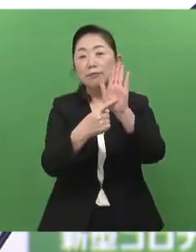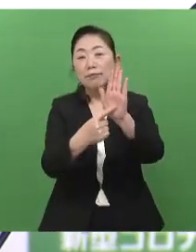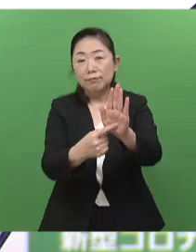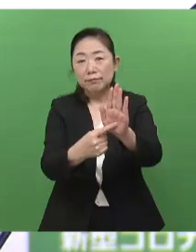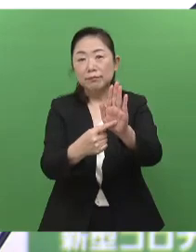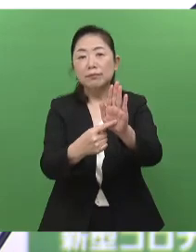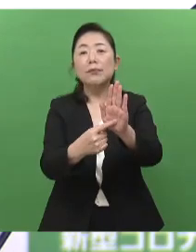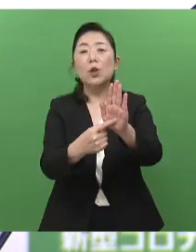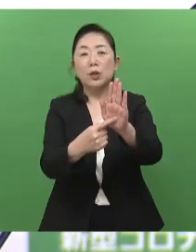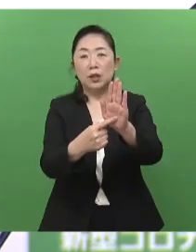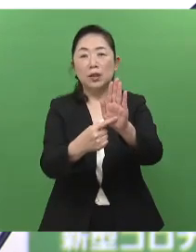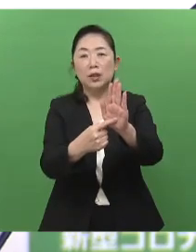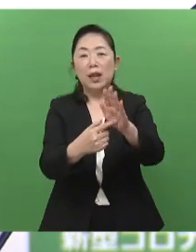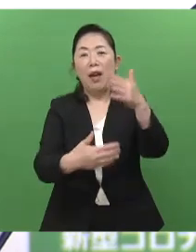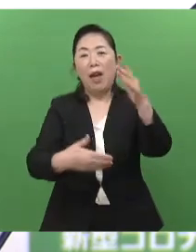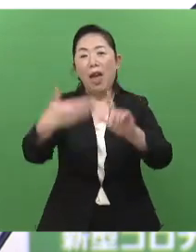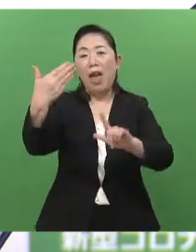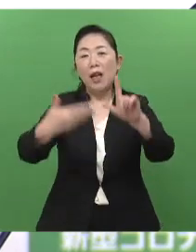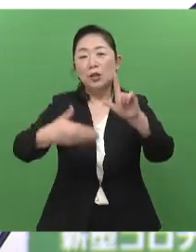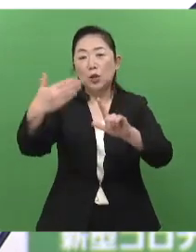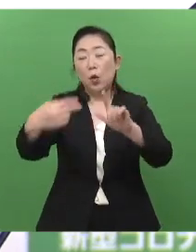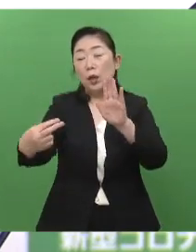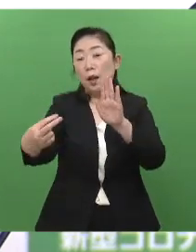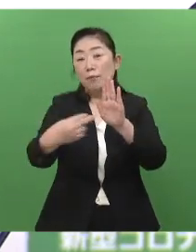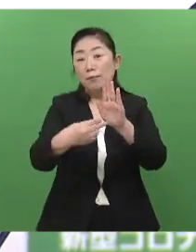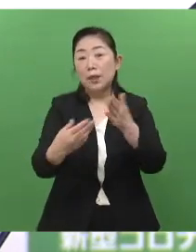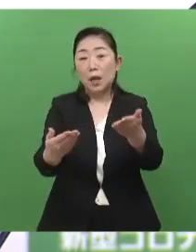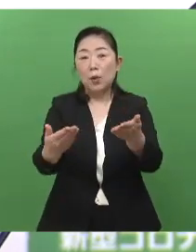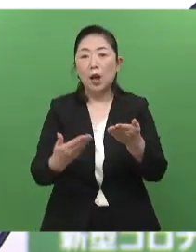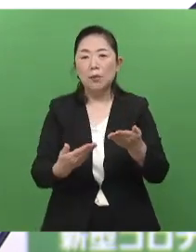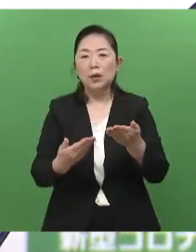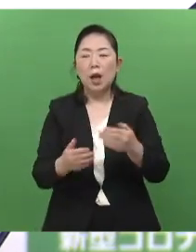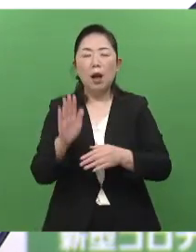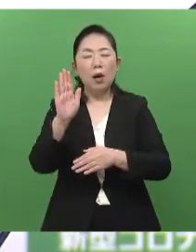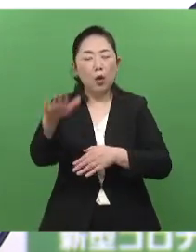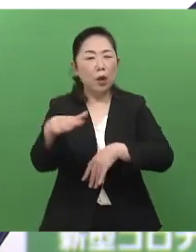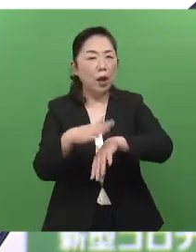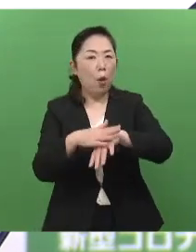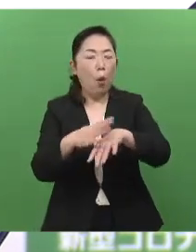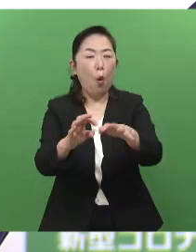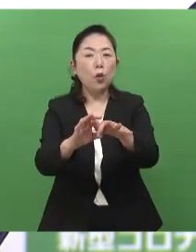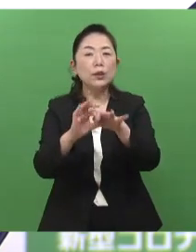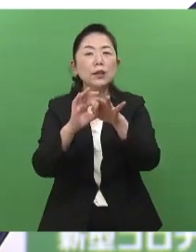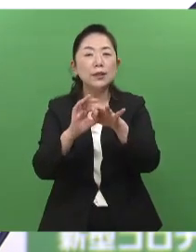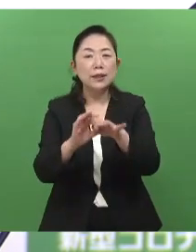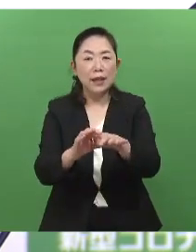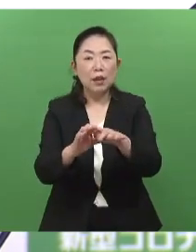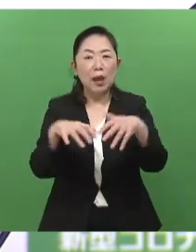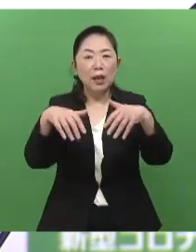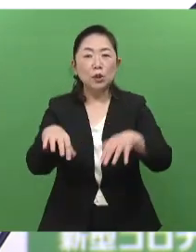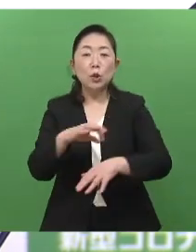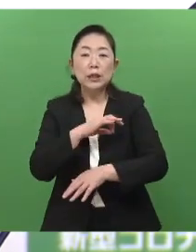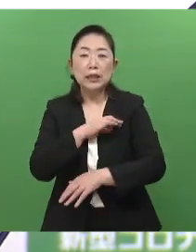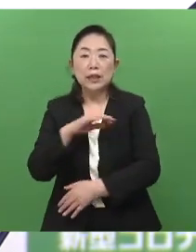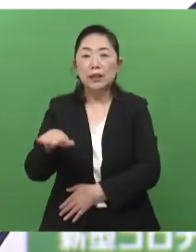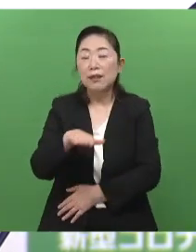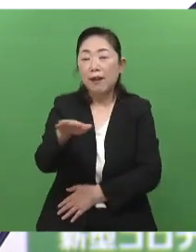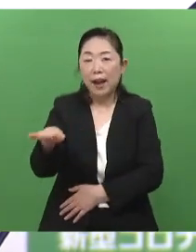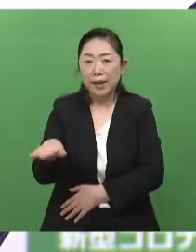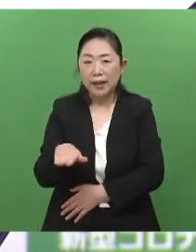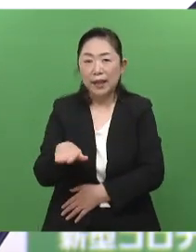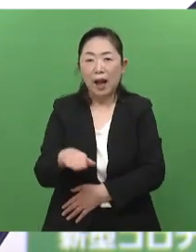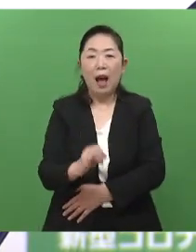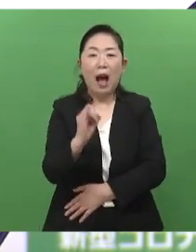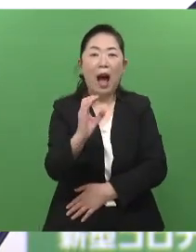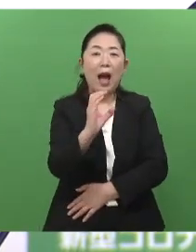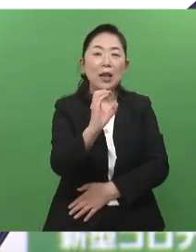ラインなどでお伝えをいたしました。まあ、今後どのような形で進めていくのかについては、 組織委員会や IOC